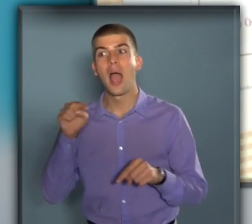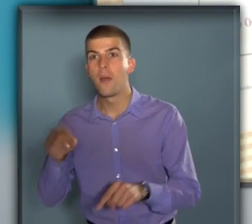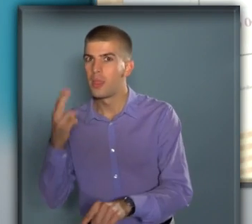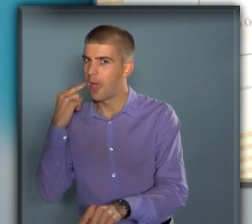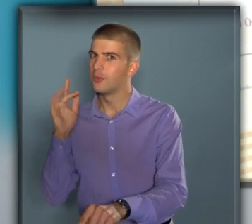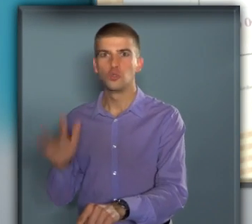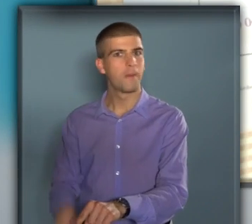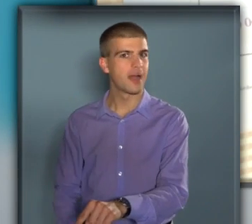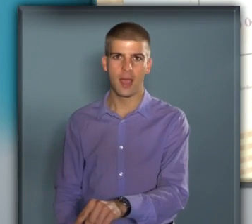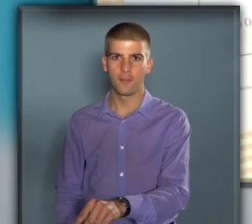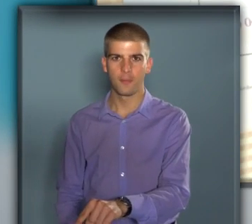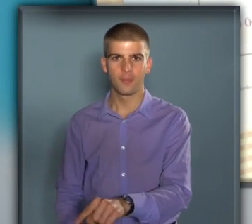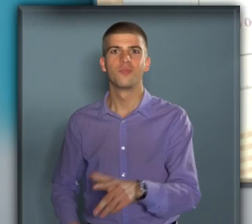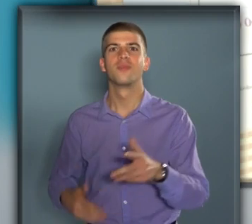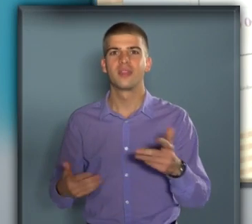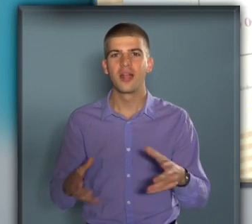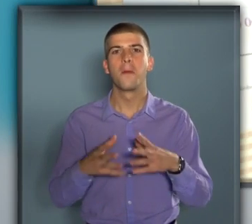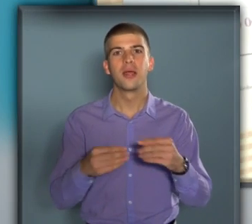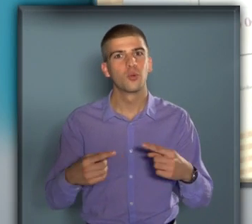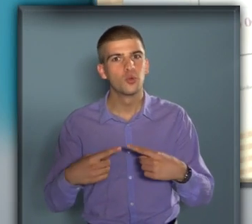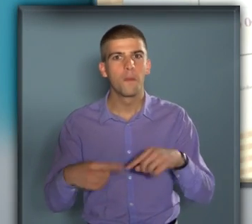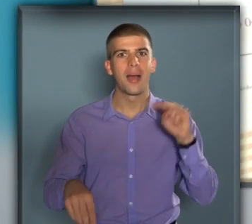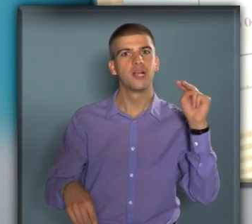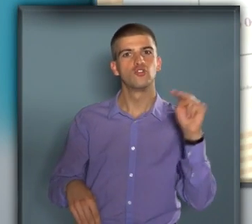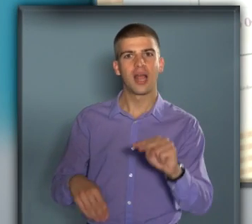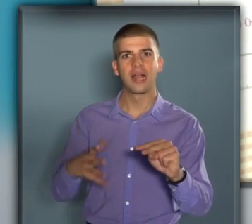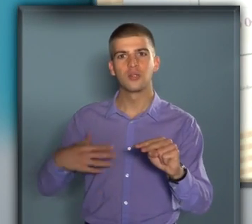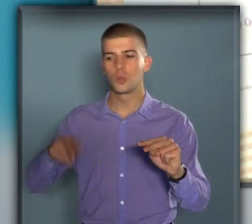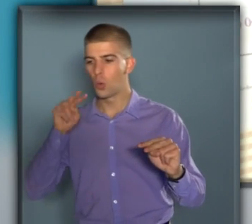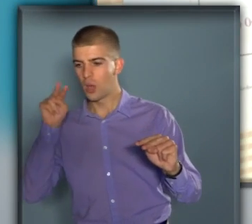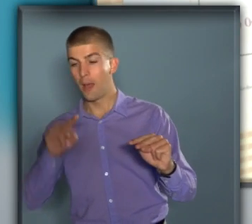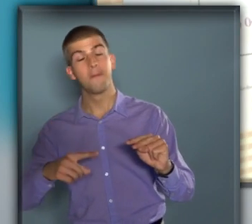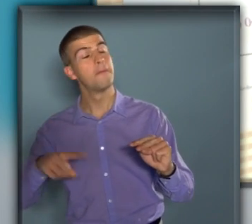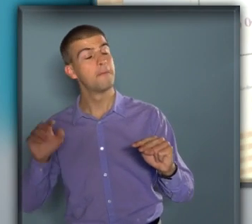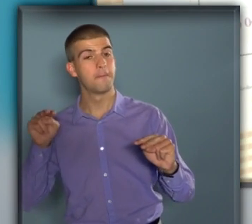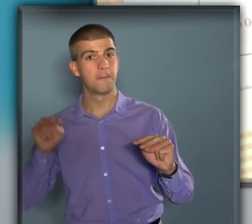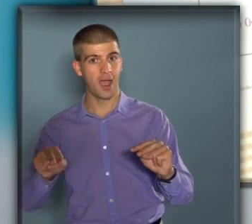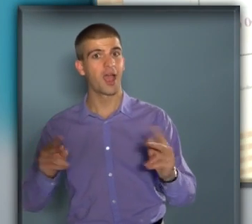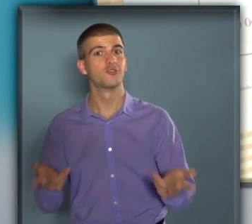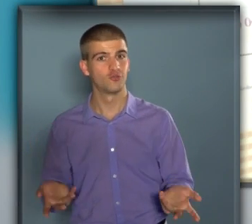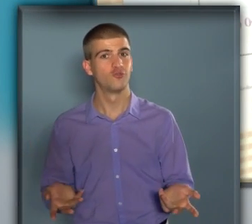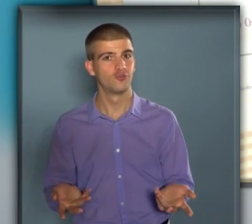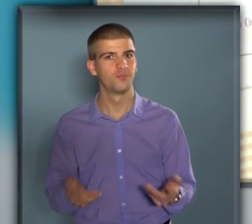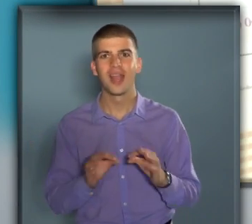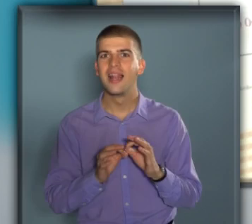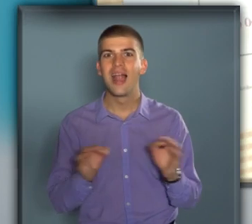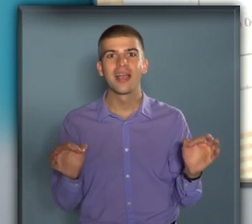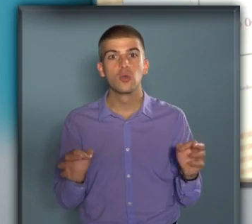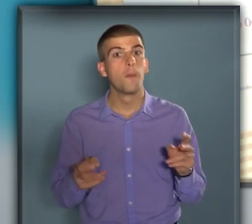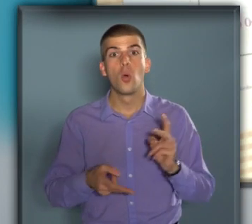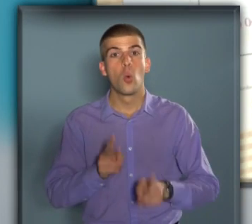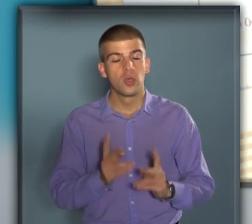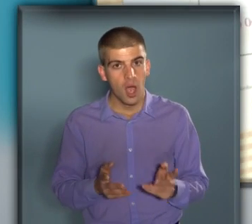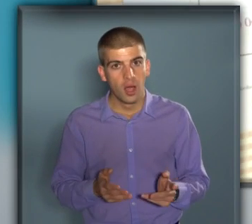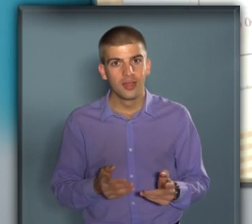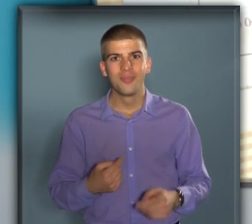amit a pedagógus mondani akar nekem is, szülőnek is, és a gyereknek is. Viszont ennek a legjobb módja, hogyha ezt tudja